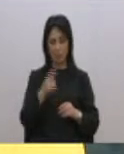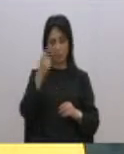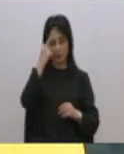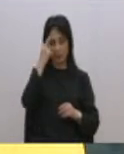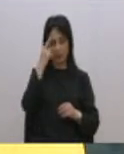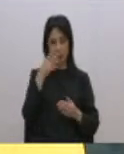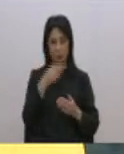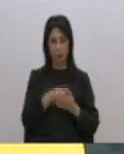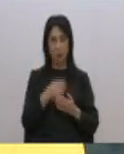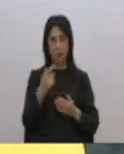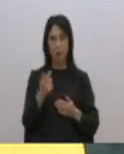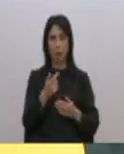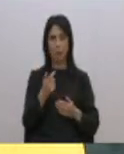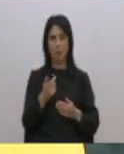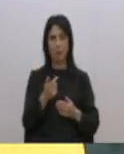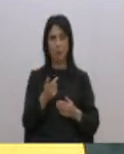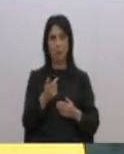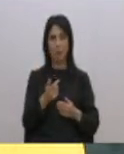s-a